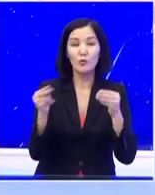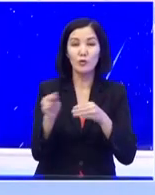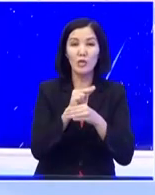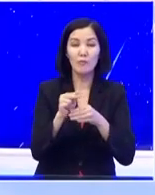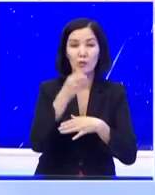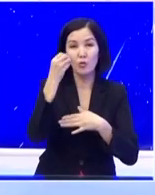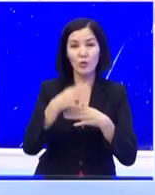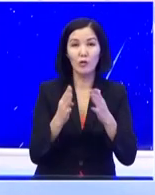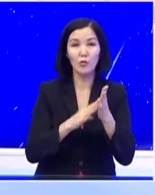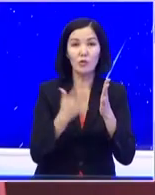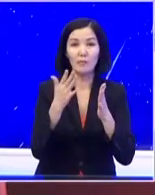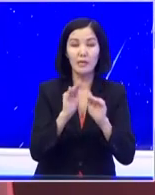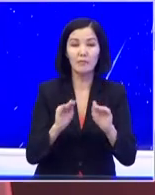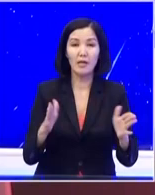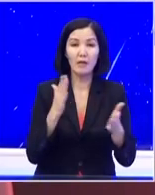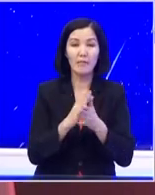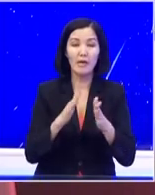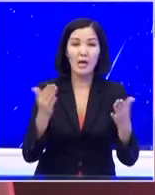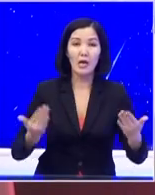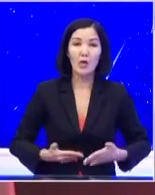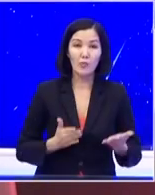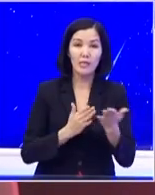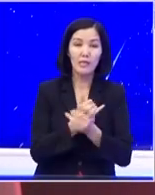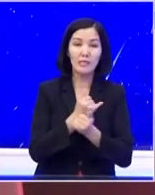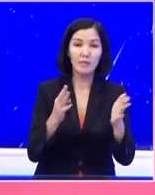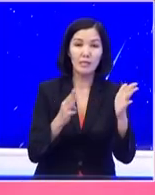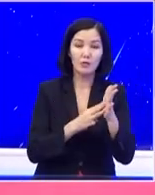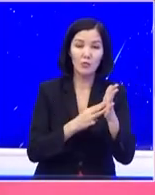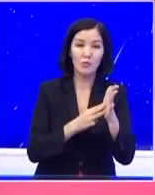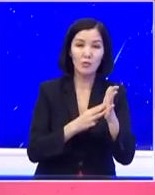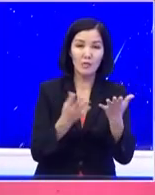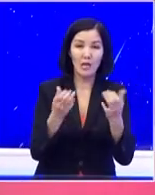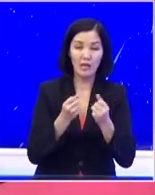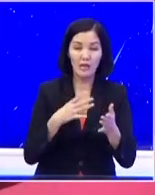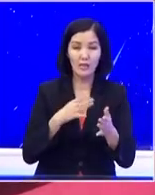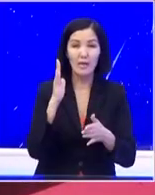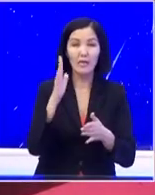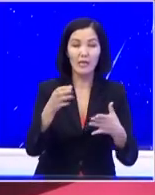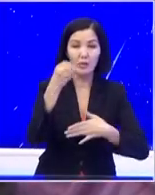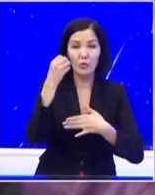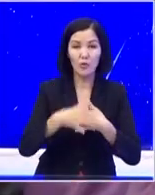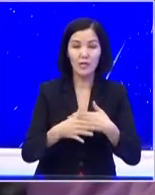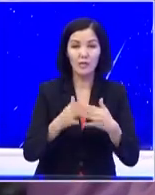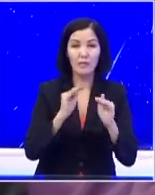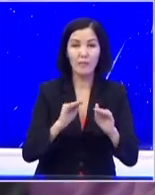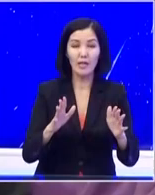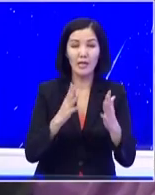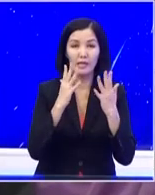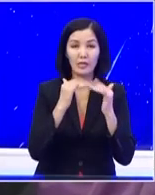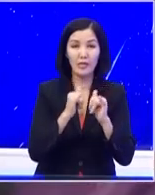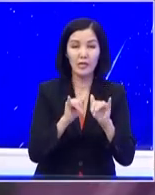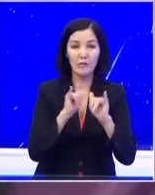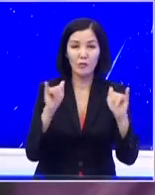орталығында 95 бала бар. Олар әлеуметтік қызметтің 8 түрі бойынша ем-дом алады. Келешекте орталық бала санын көбейтіп, оңалтуға